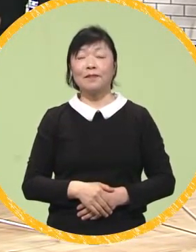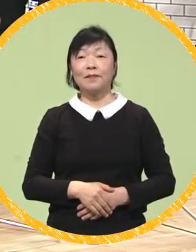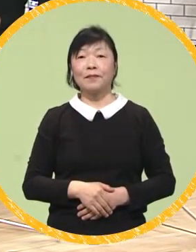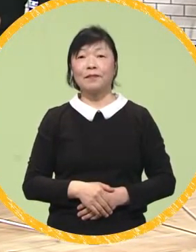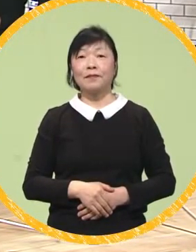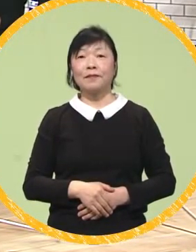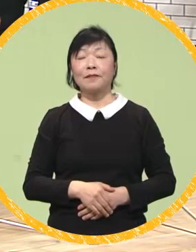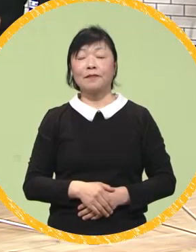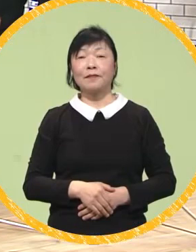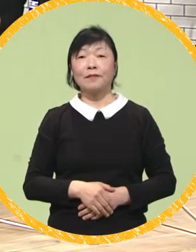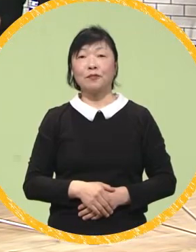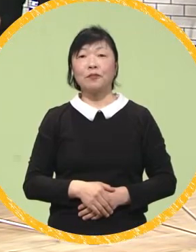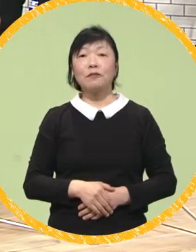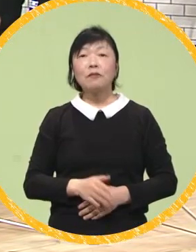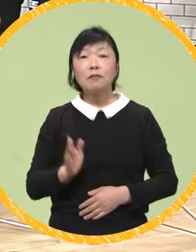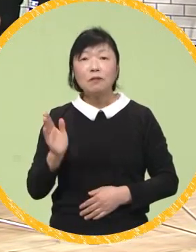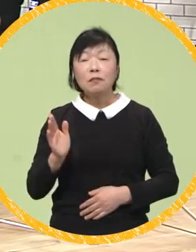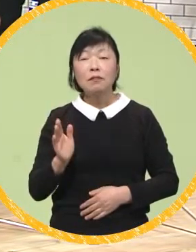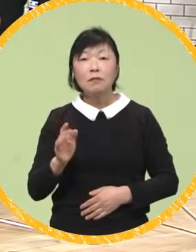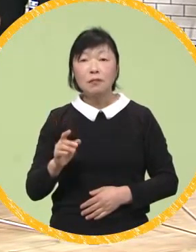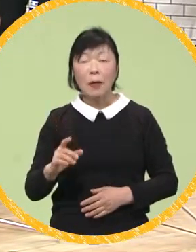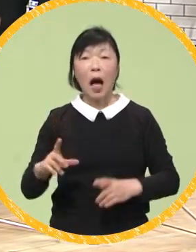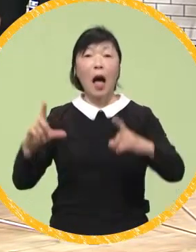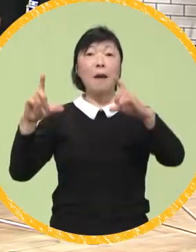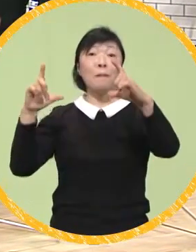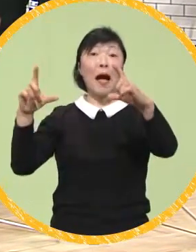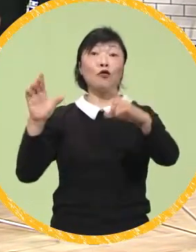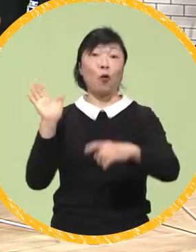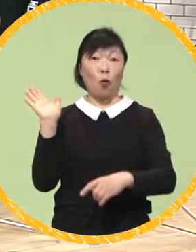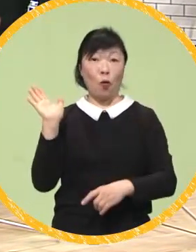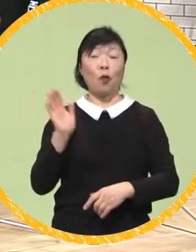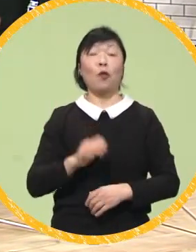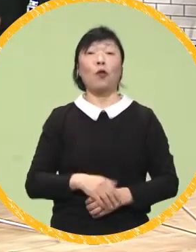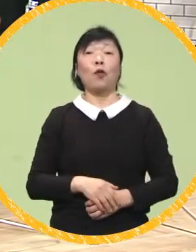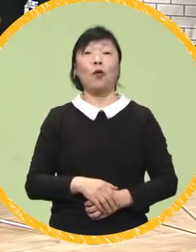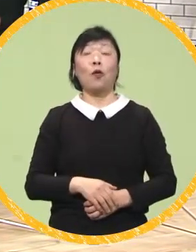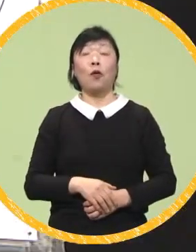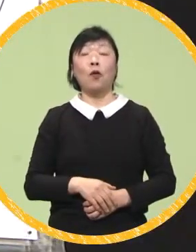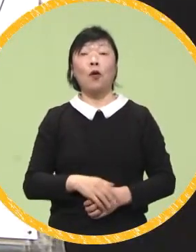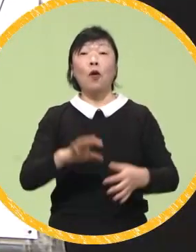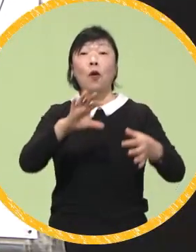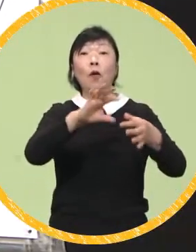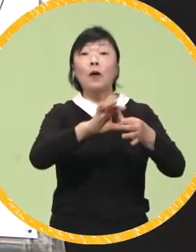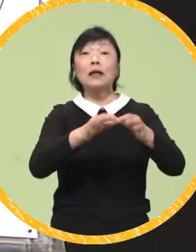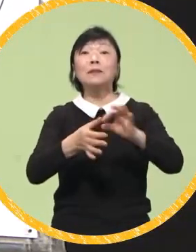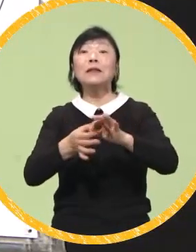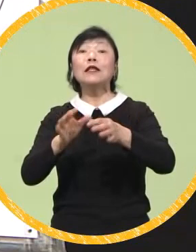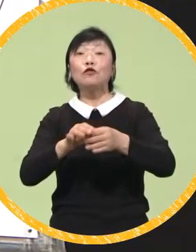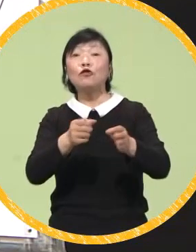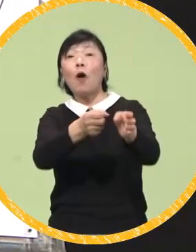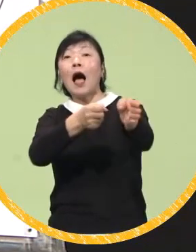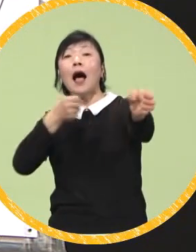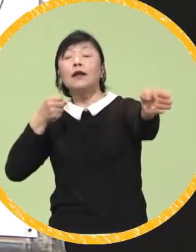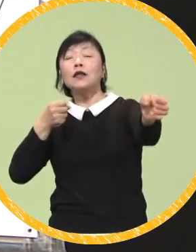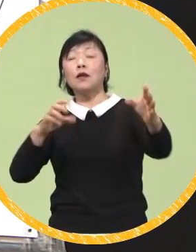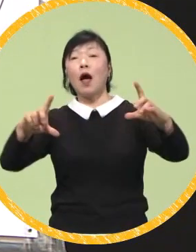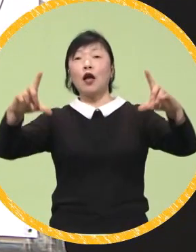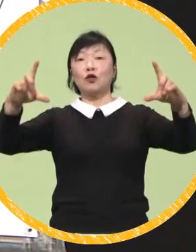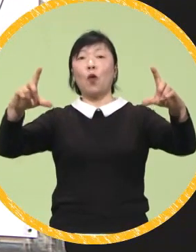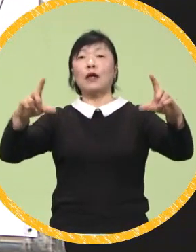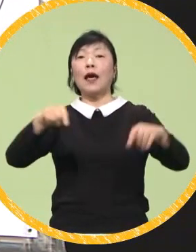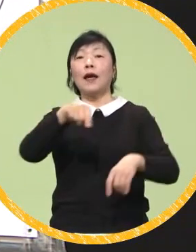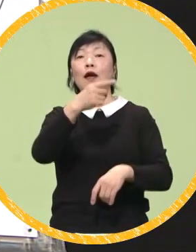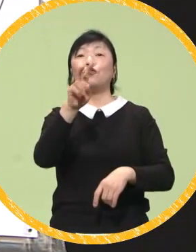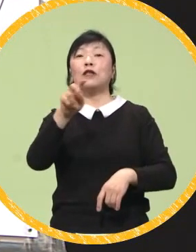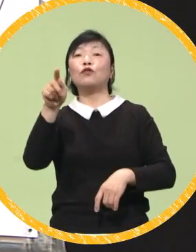ああこれ的が今あるんですけどはいそうなんですこれオリンピックのアーチェリーはですね直径10022センチ